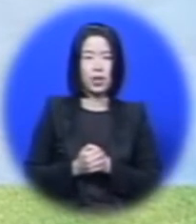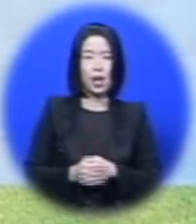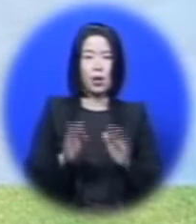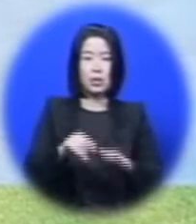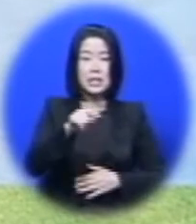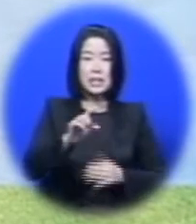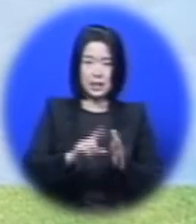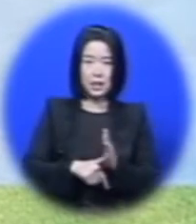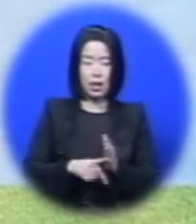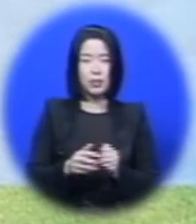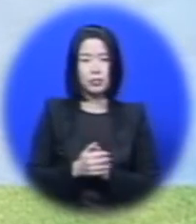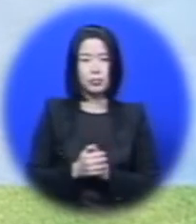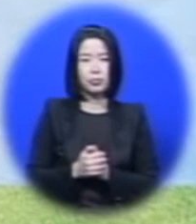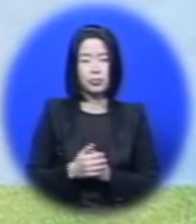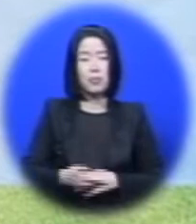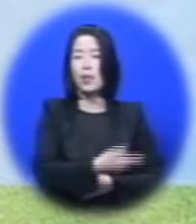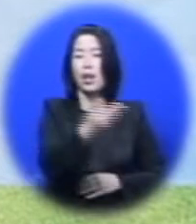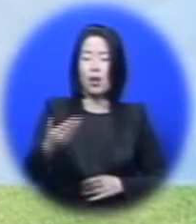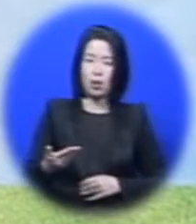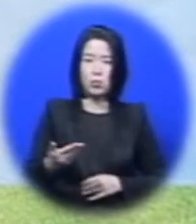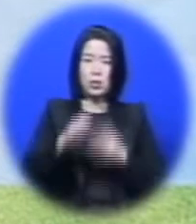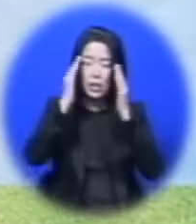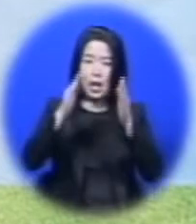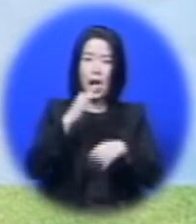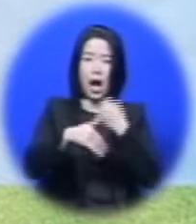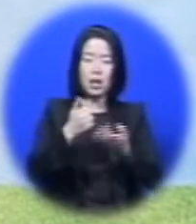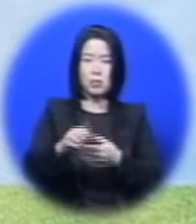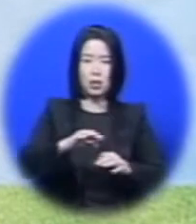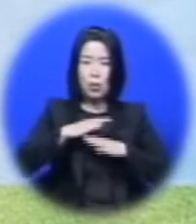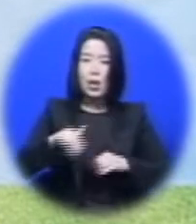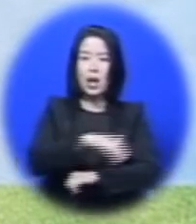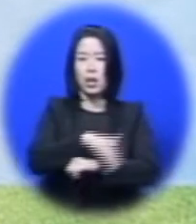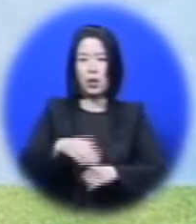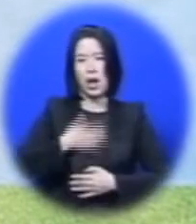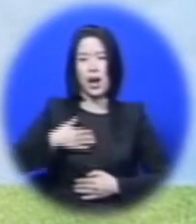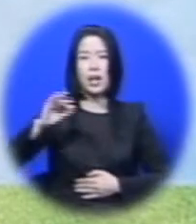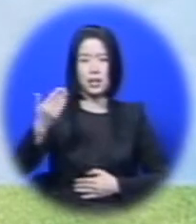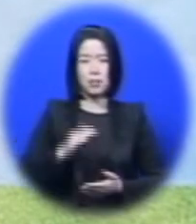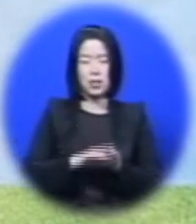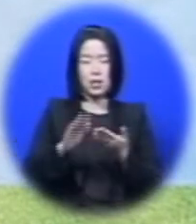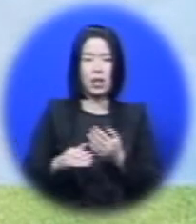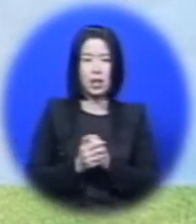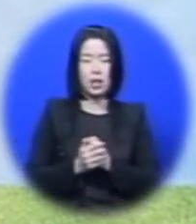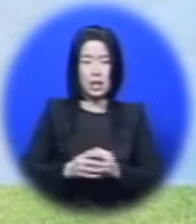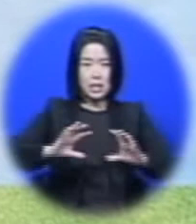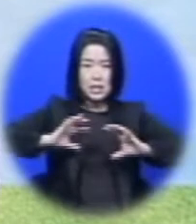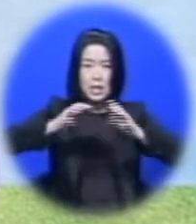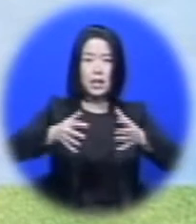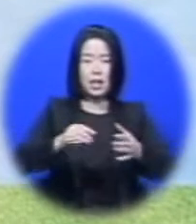오늘 이 시간에 여러분은 여러분을 향한 하나님의 놀라운 계획을 아셔야 합니다.